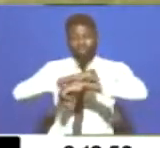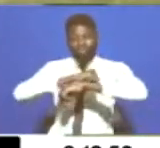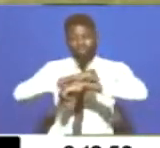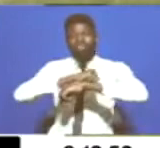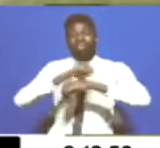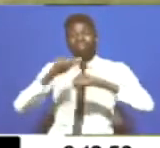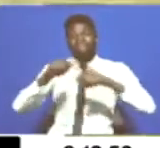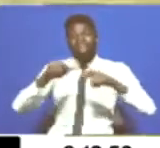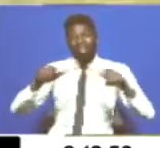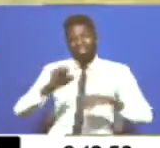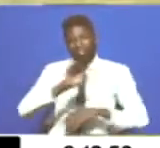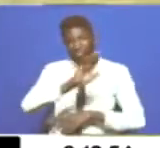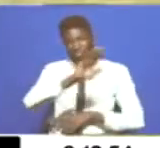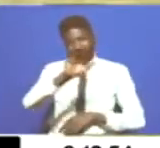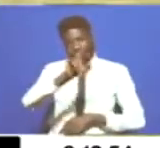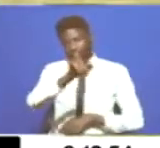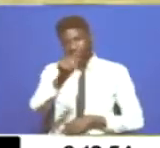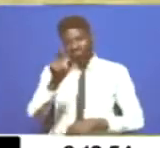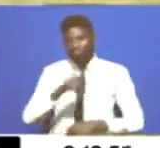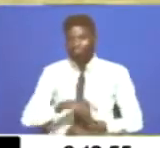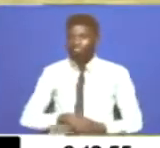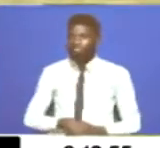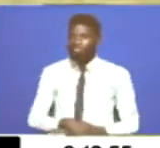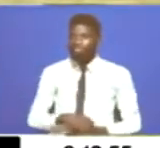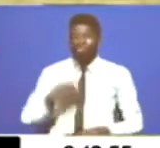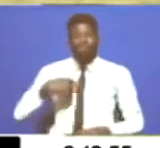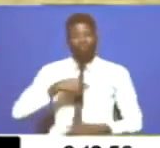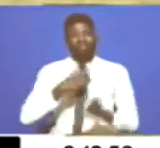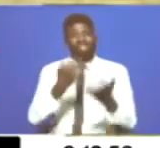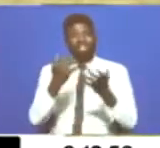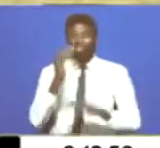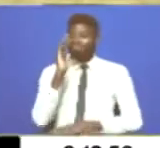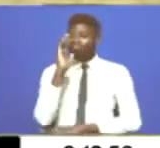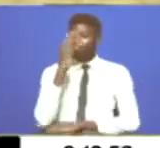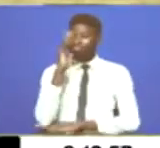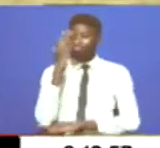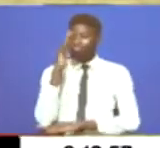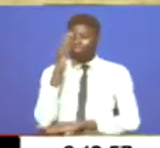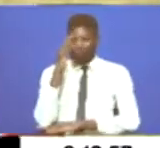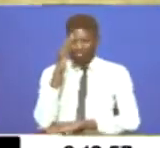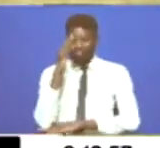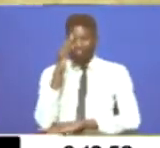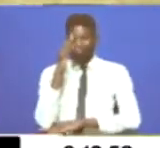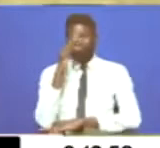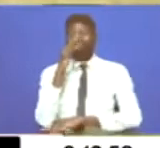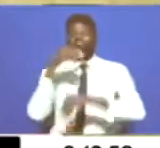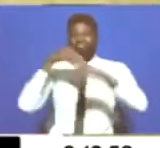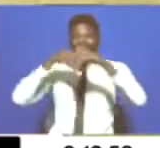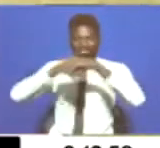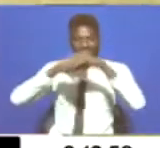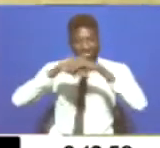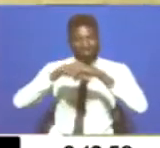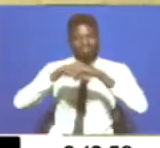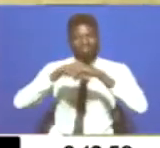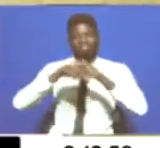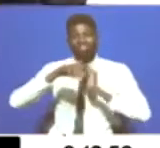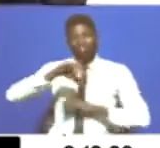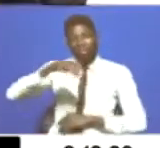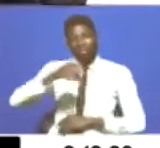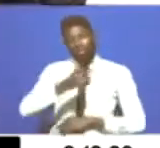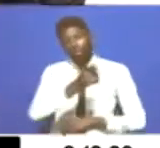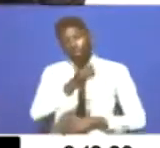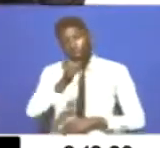ama maeneo ya shule. Tunafaa kupanda miti kama GTAP, tunapanda kaunti zote za